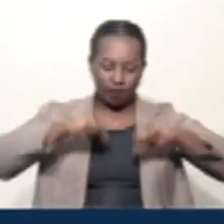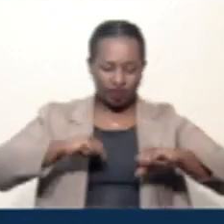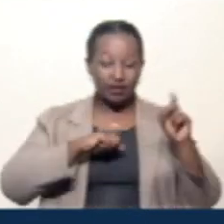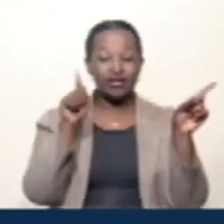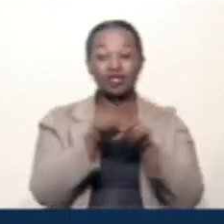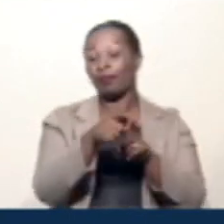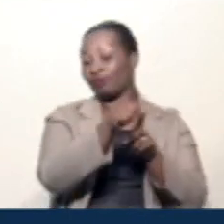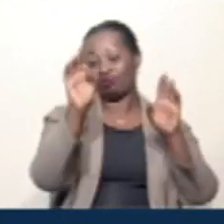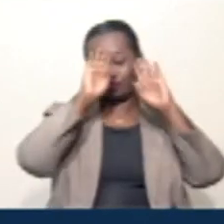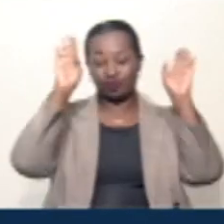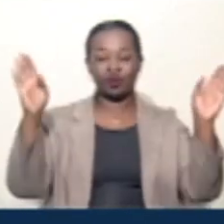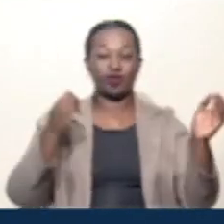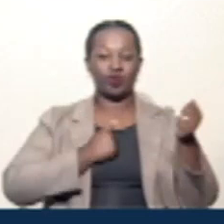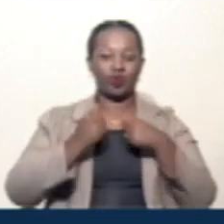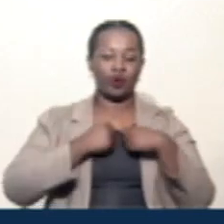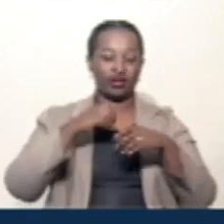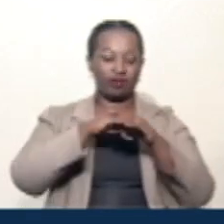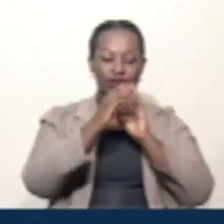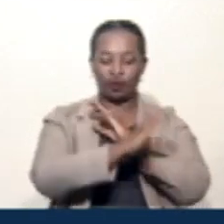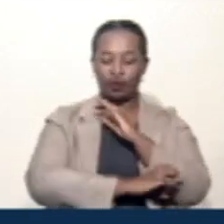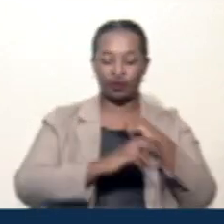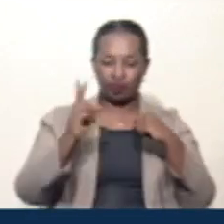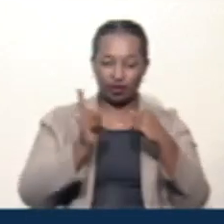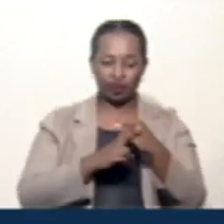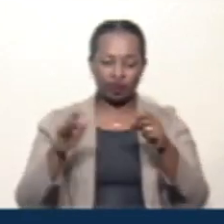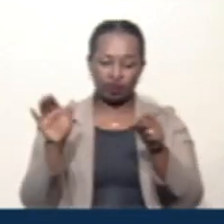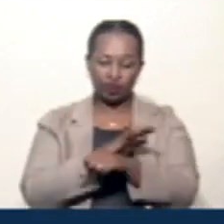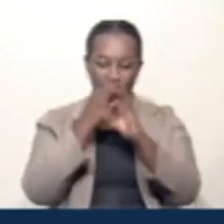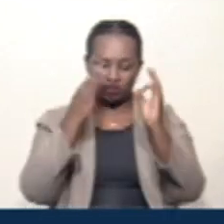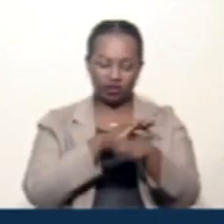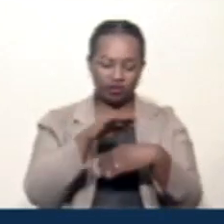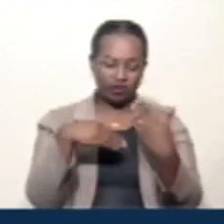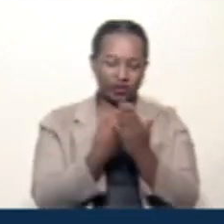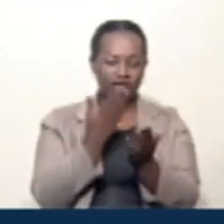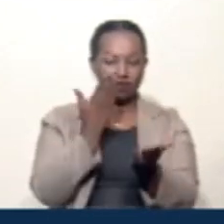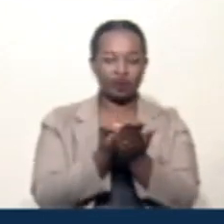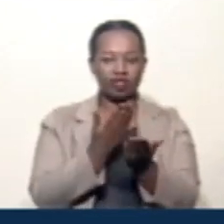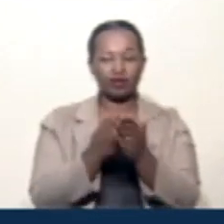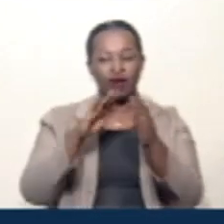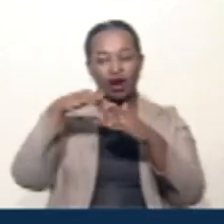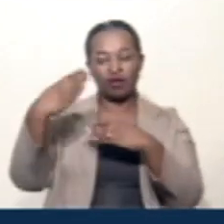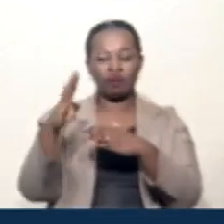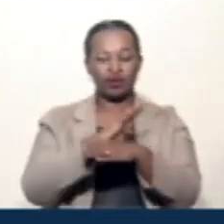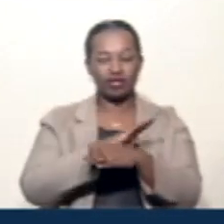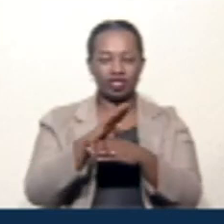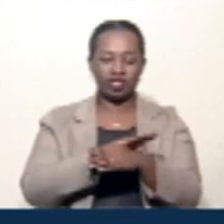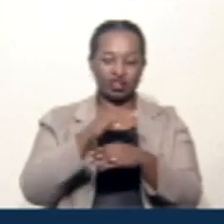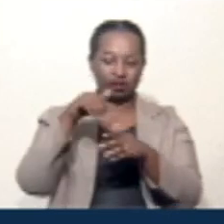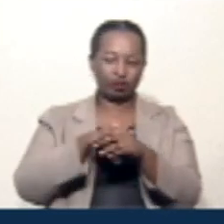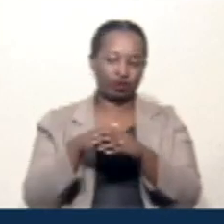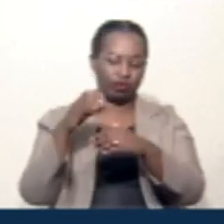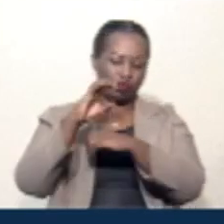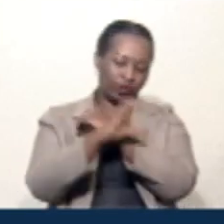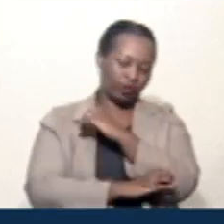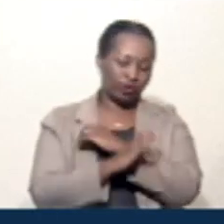mubizi, u Rwanda ruri mu bihugu birindwi biri ku isonga mu kuzuza ibisabwa kugira ngo ubuhahirane mu bihugu bya Afurika burusheho koroha binyuze